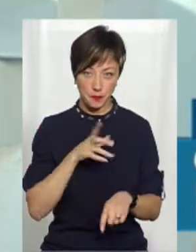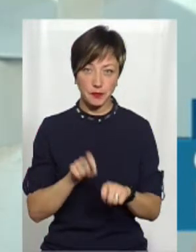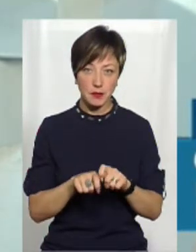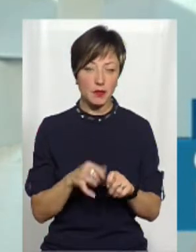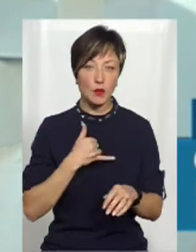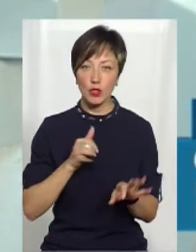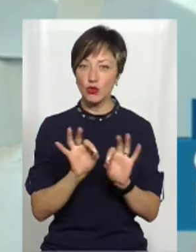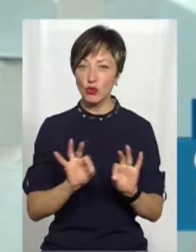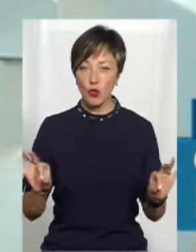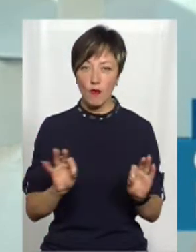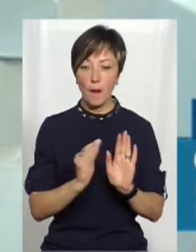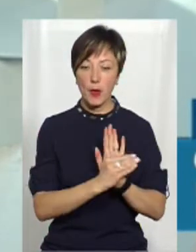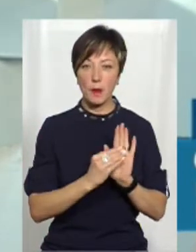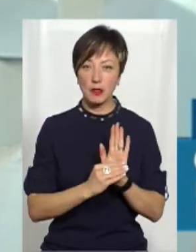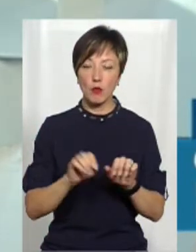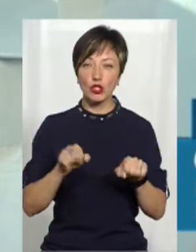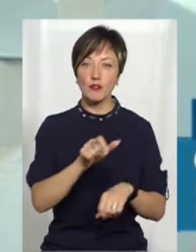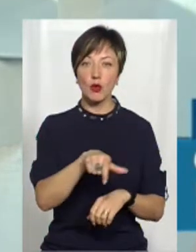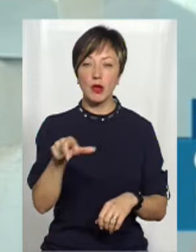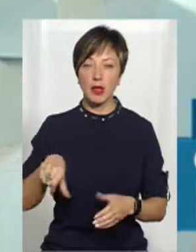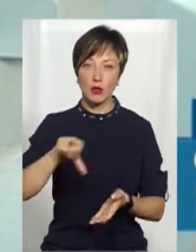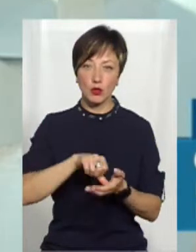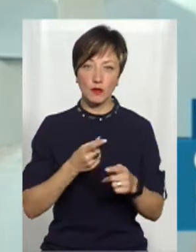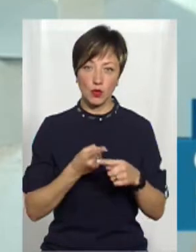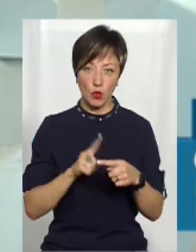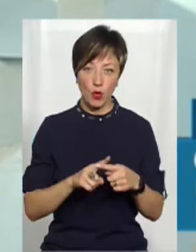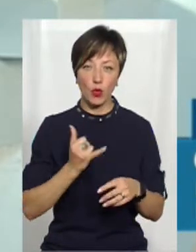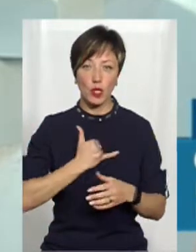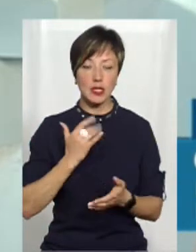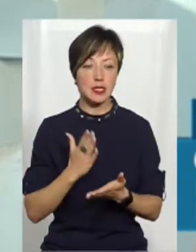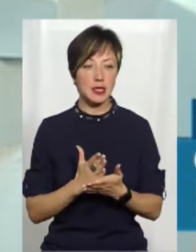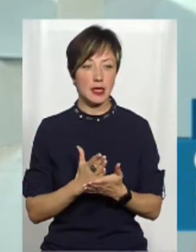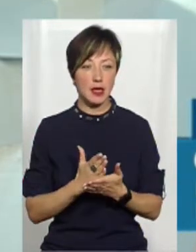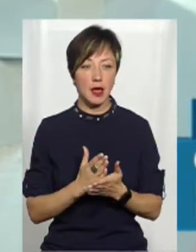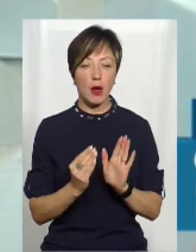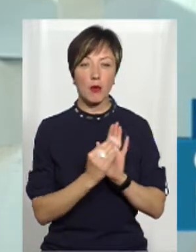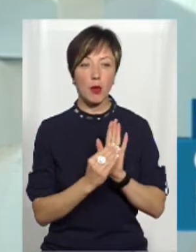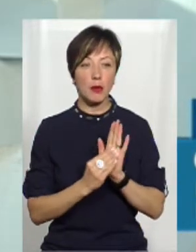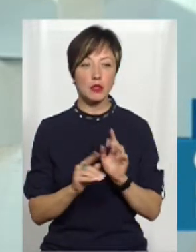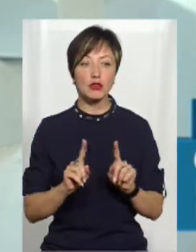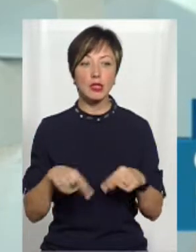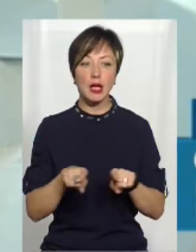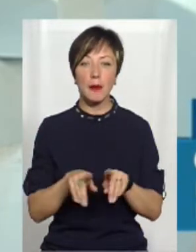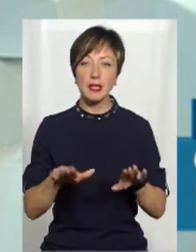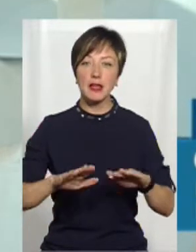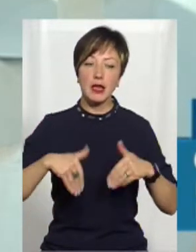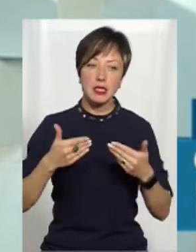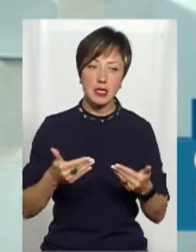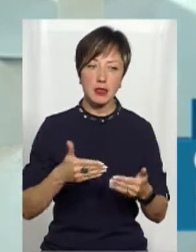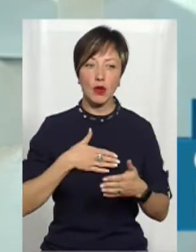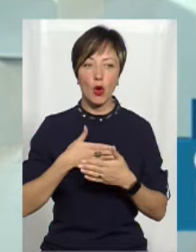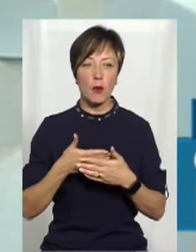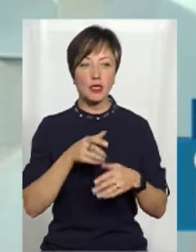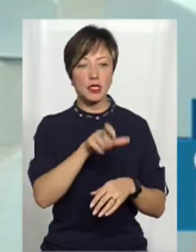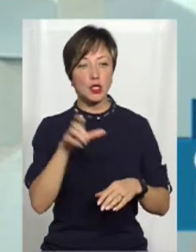нас чудово прописані можливості для громадян брати участь в цьому. В нас є прописано, що таке місцева ініціатива,